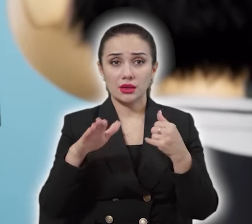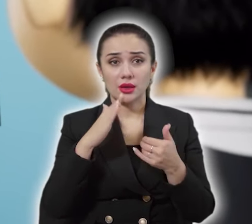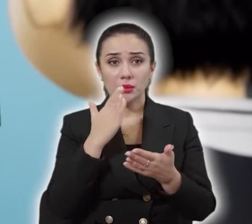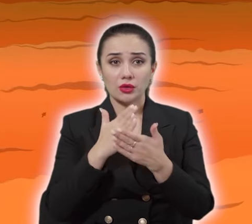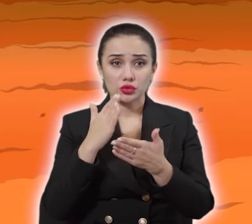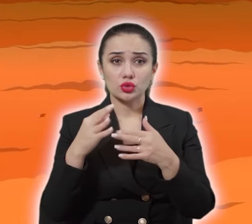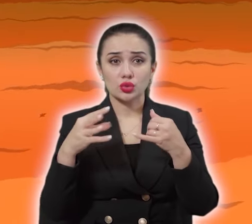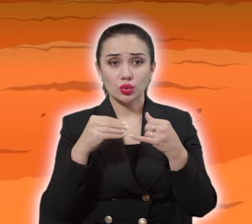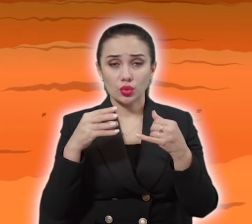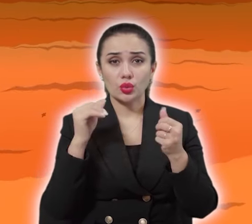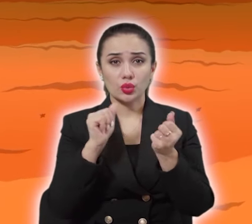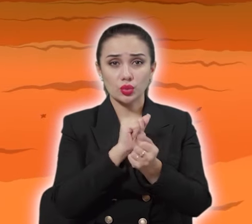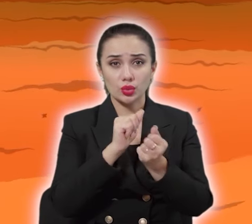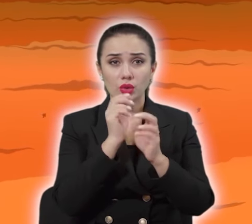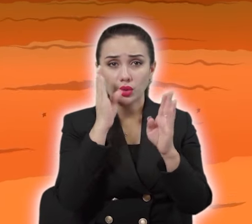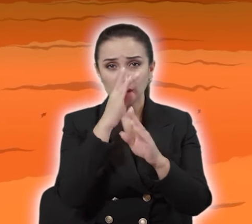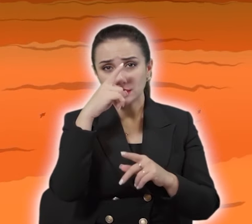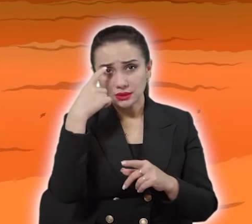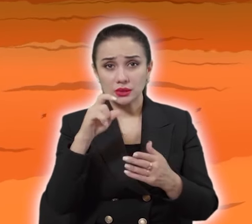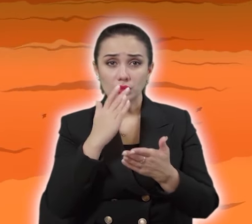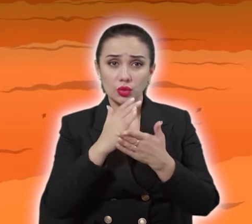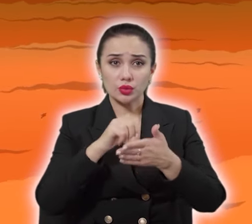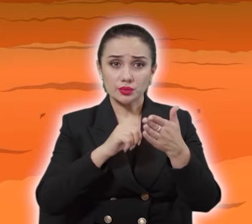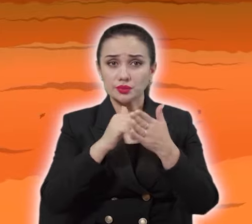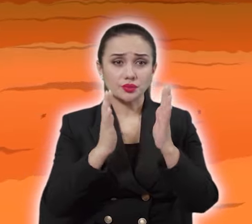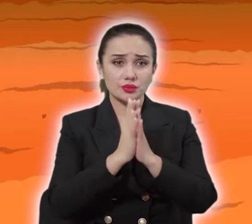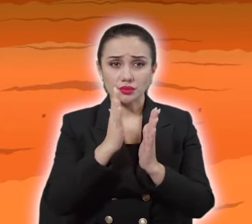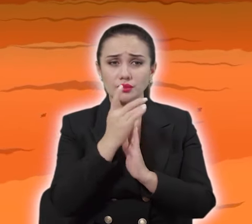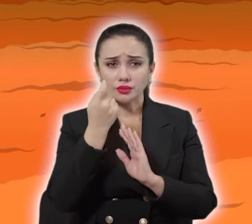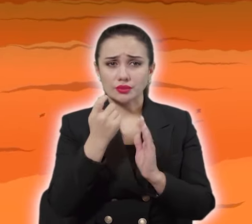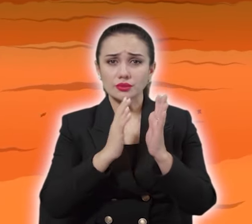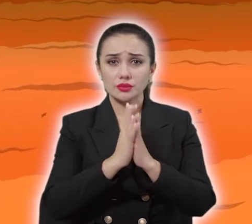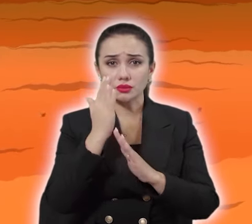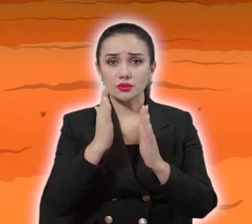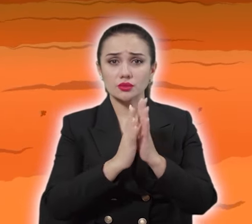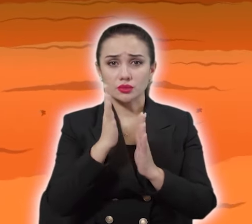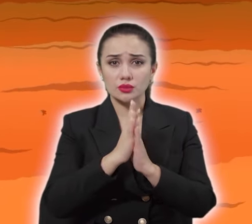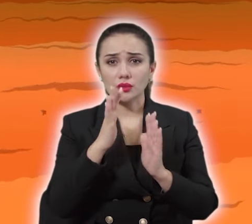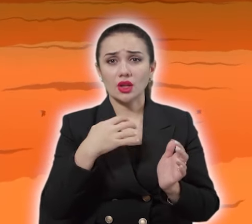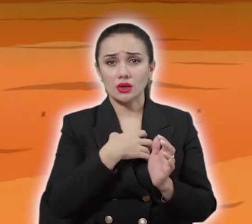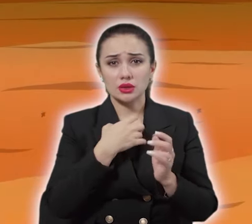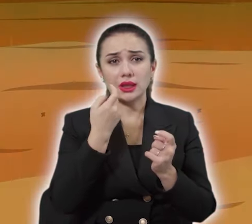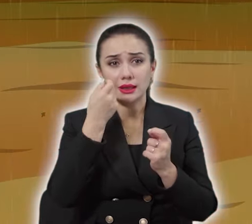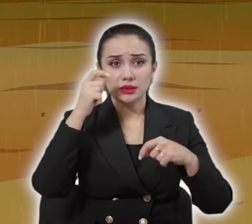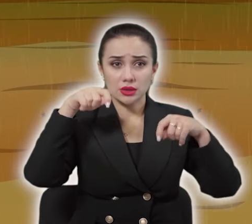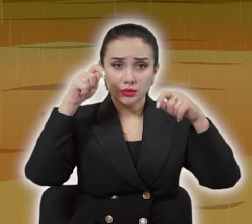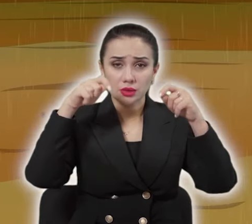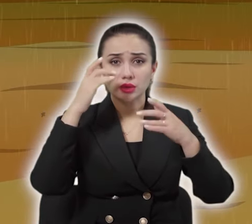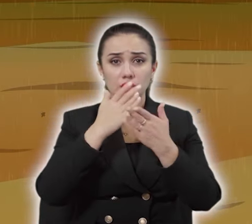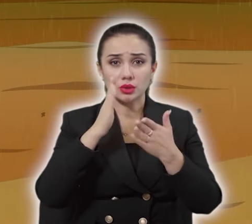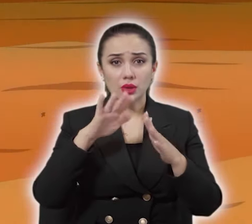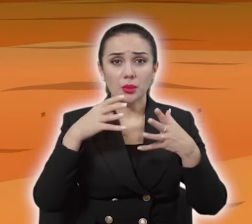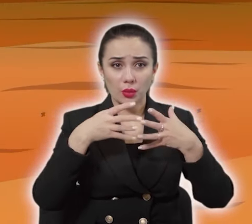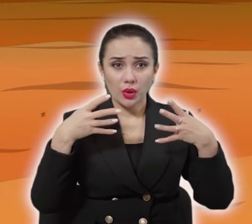mavjud. Cho'l qurg'oqchil va havosi issiq bo'lgani uchun o'simliklar kam o'sadi. O't o'simliklar asosan biroz